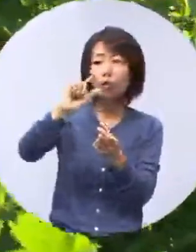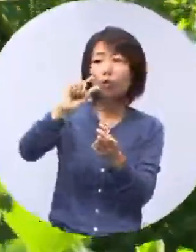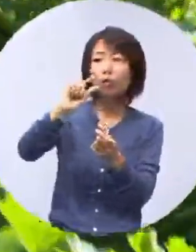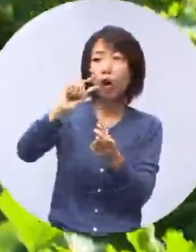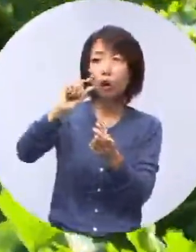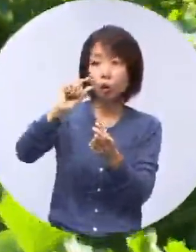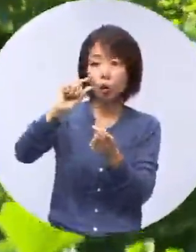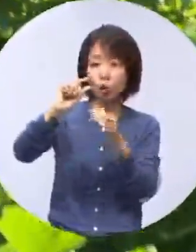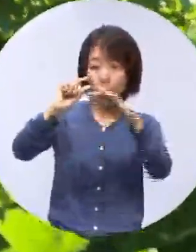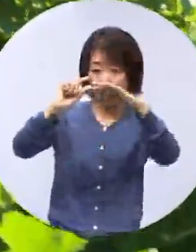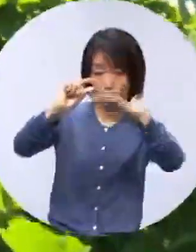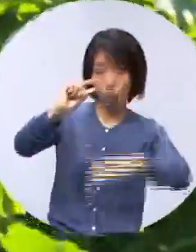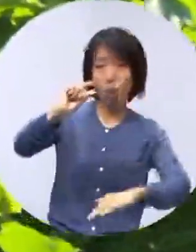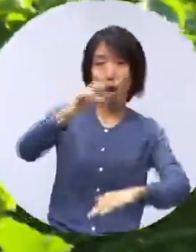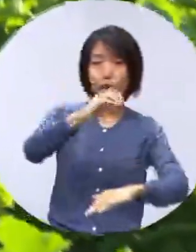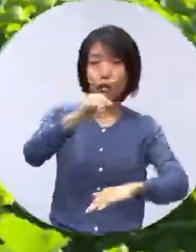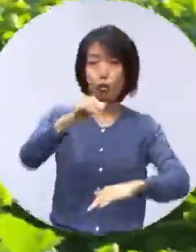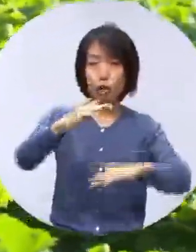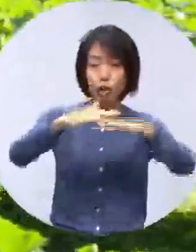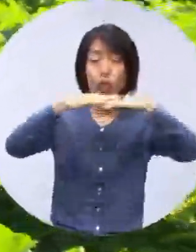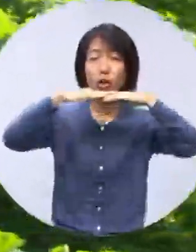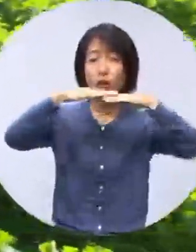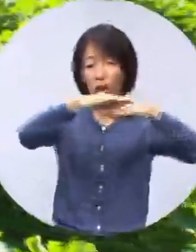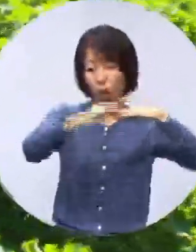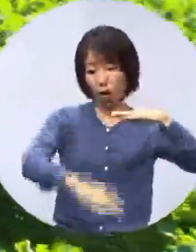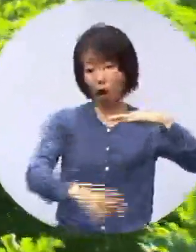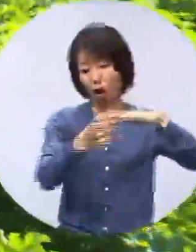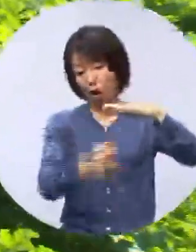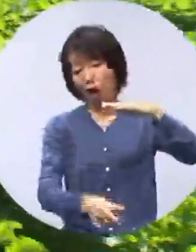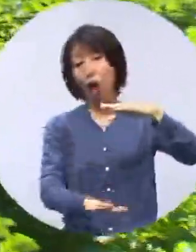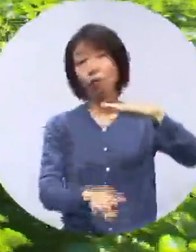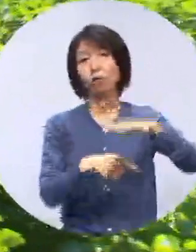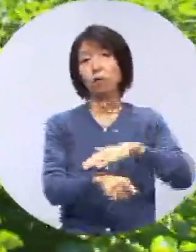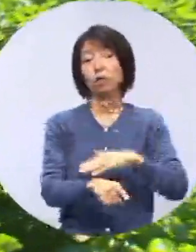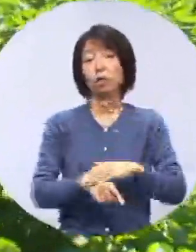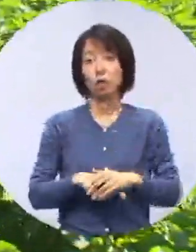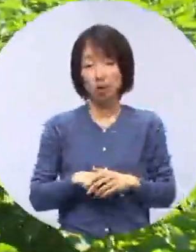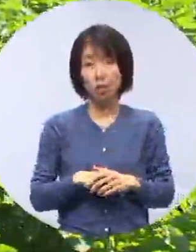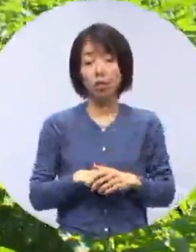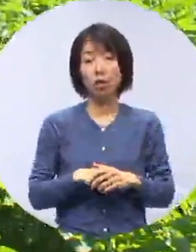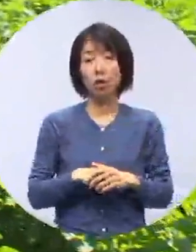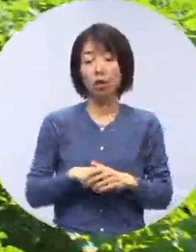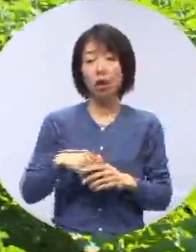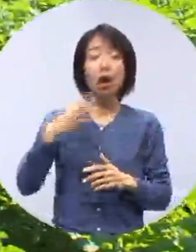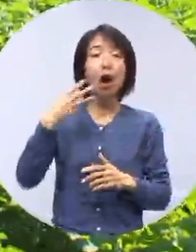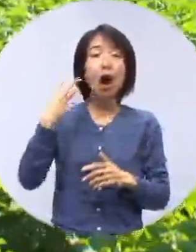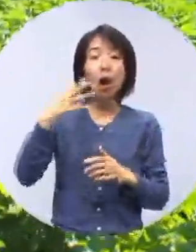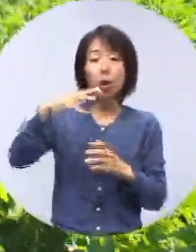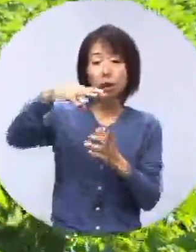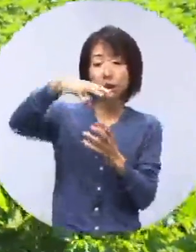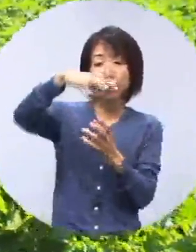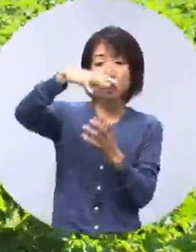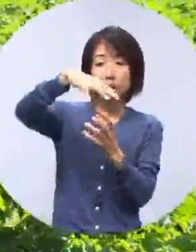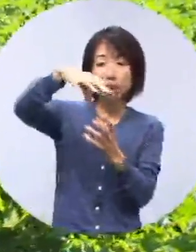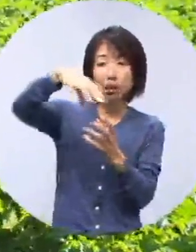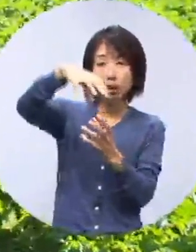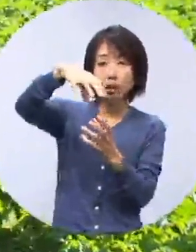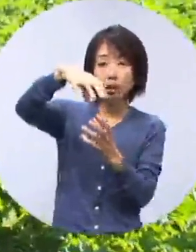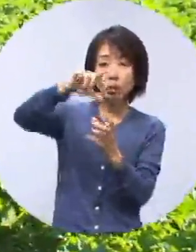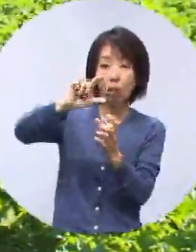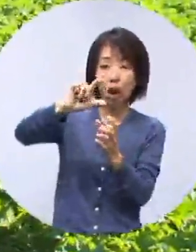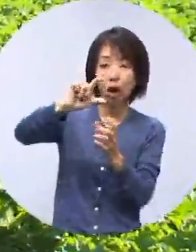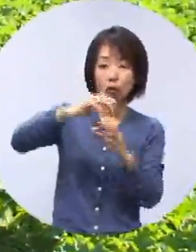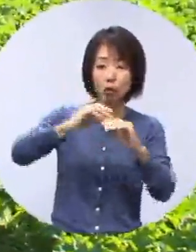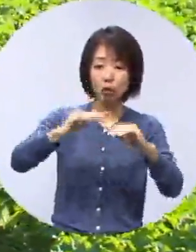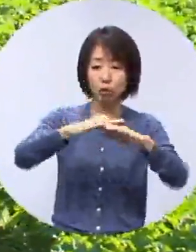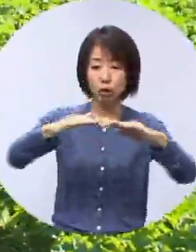中に潜ってるっていう証拠になるんで、この青いっていうのは上で出ちゃってるんです